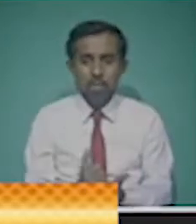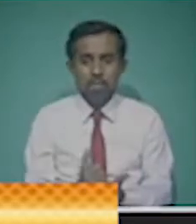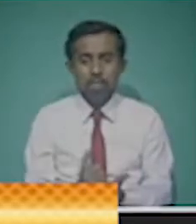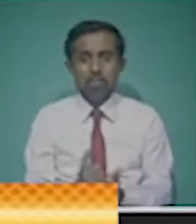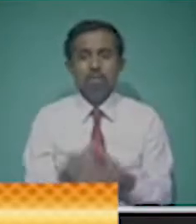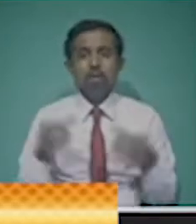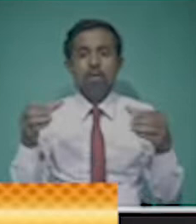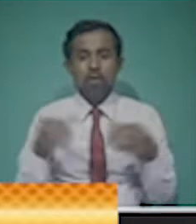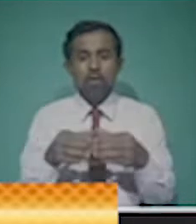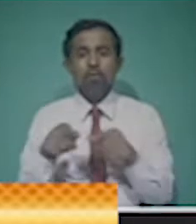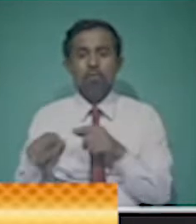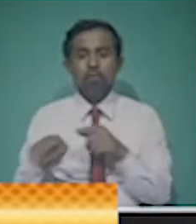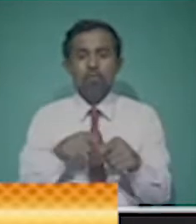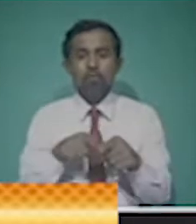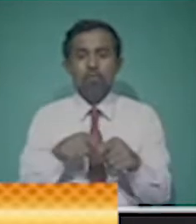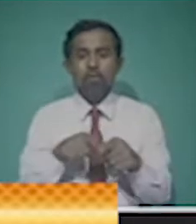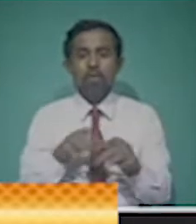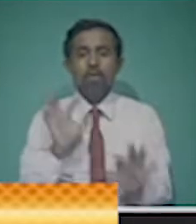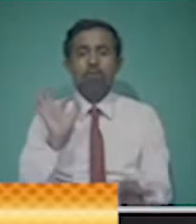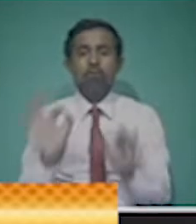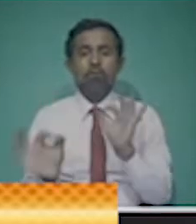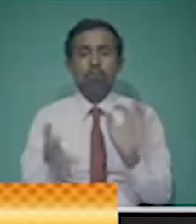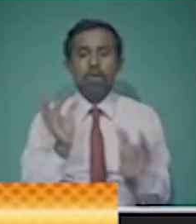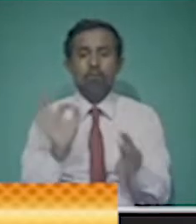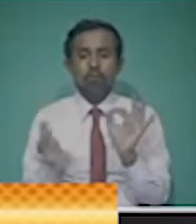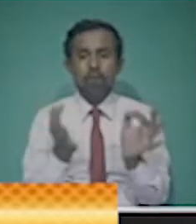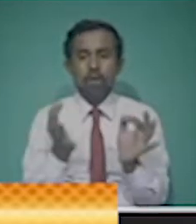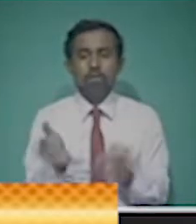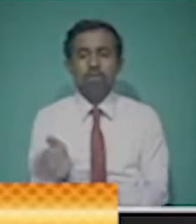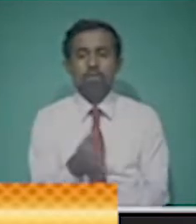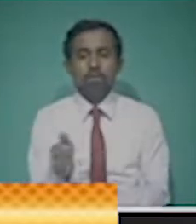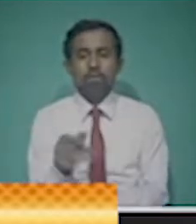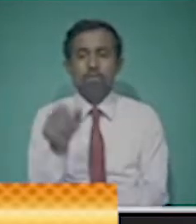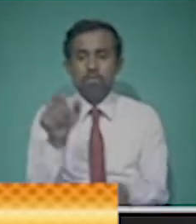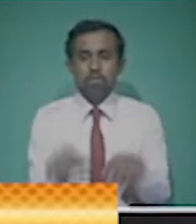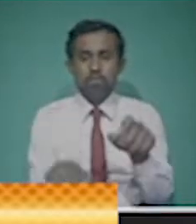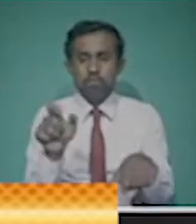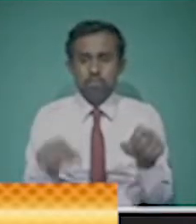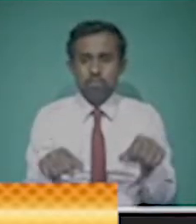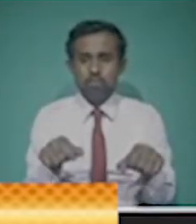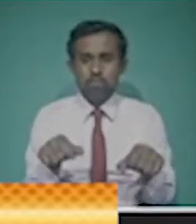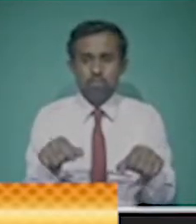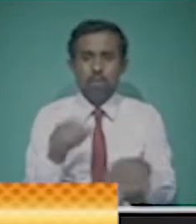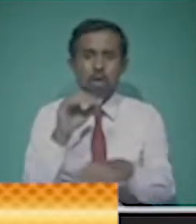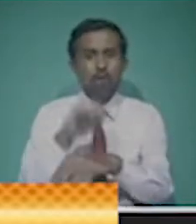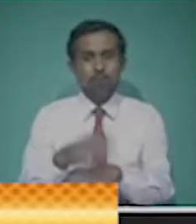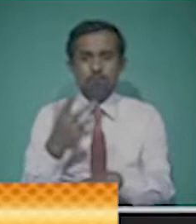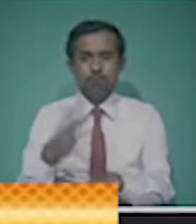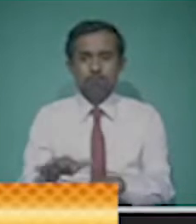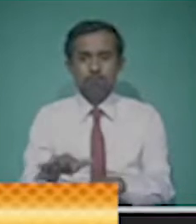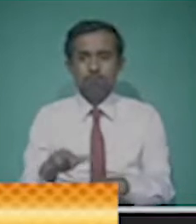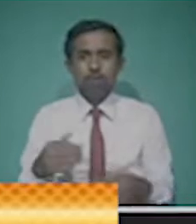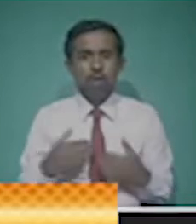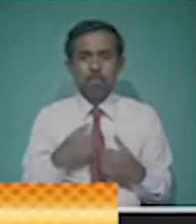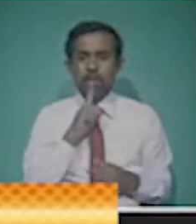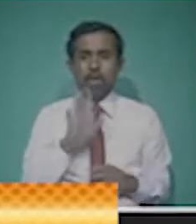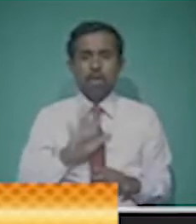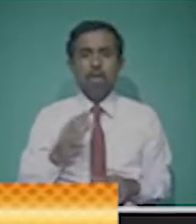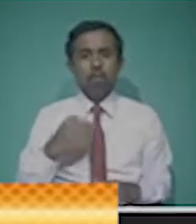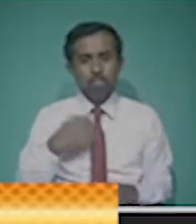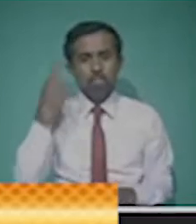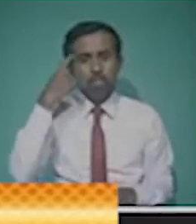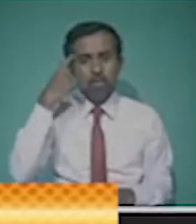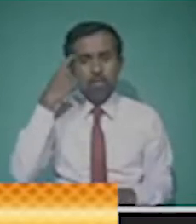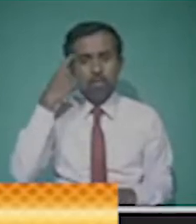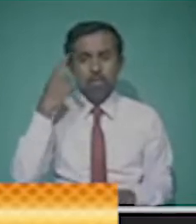கண்ட மகிழ்த்தமை ஒதுக்கரை கம்கர் ஜனதாவை தேங் அது கண்டு தீரும் அப்படி மேக்கு அப்பிக்கு அண்ணனே அப்படி தண்ணுவா அப்பிக்கு